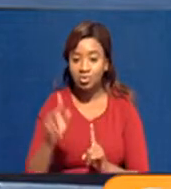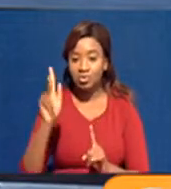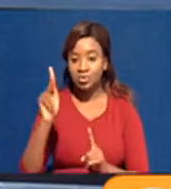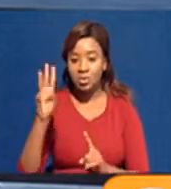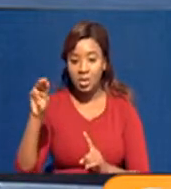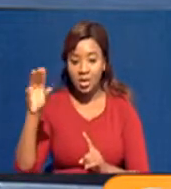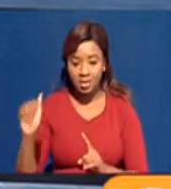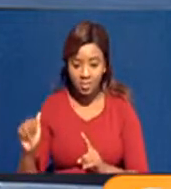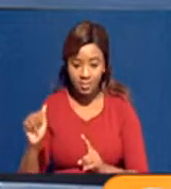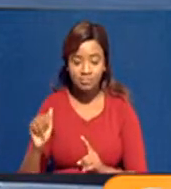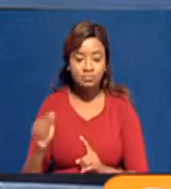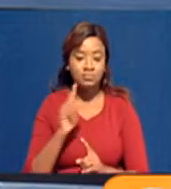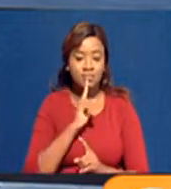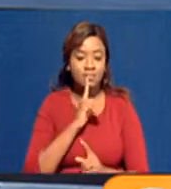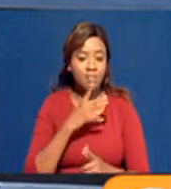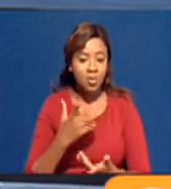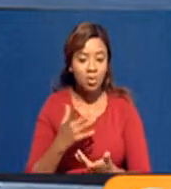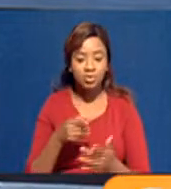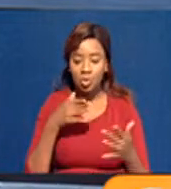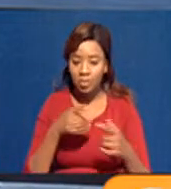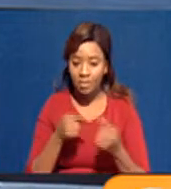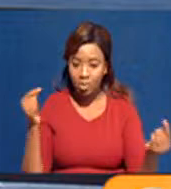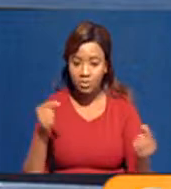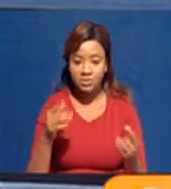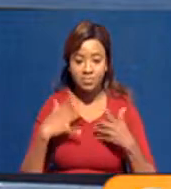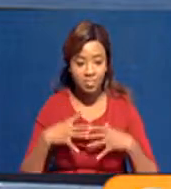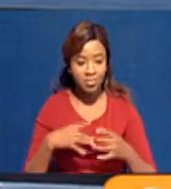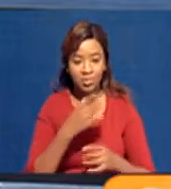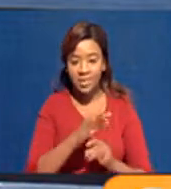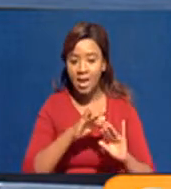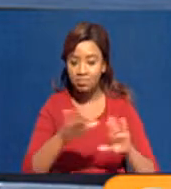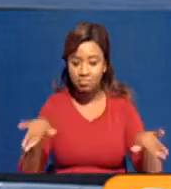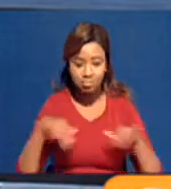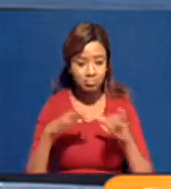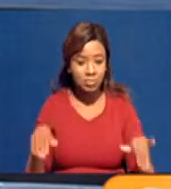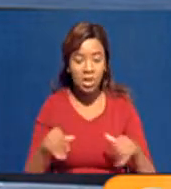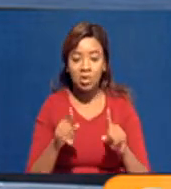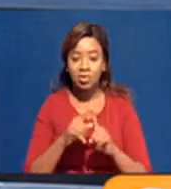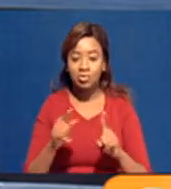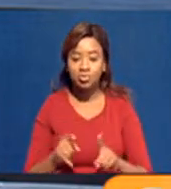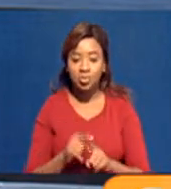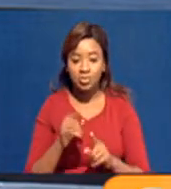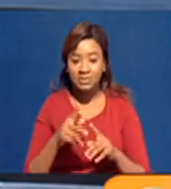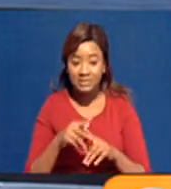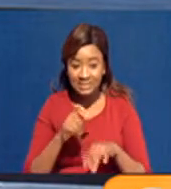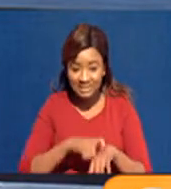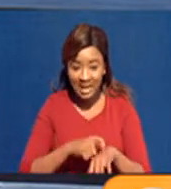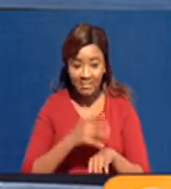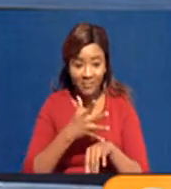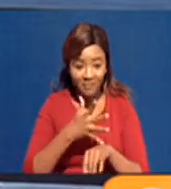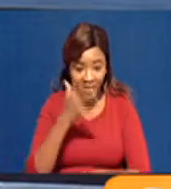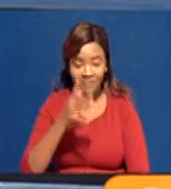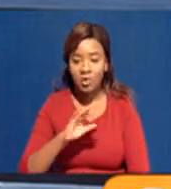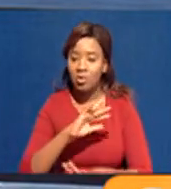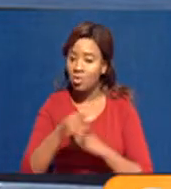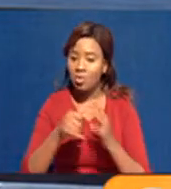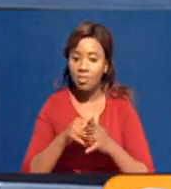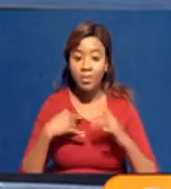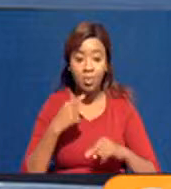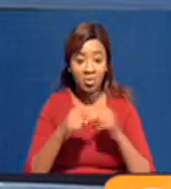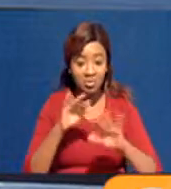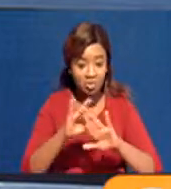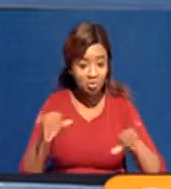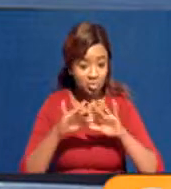Salim Mvyuria akipiga marufuku uogeleaji na shughuli zote za baharini kuanzia saa 11:30 jioni, kama